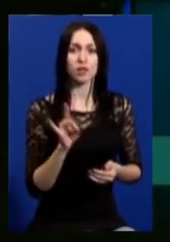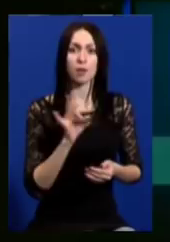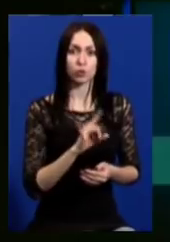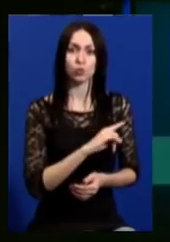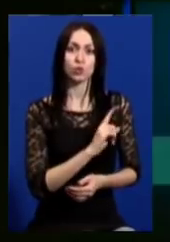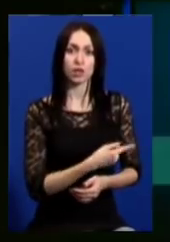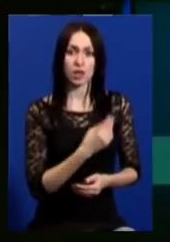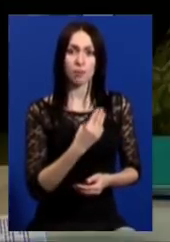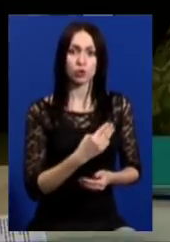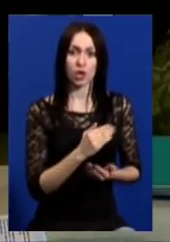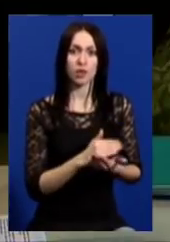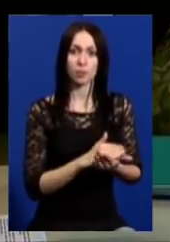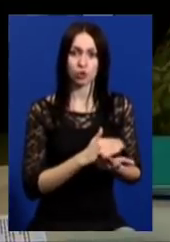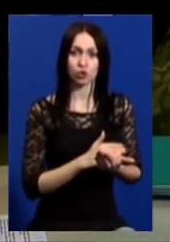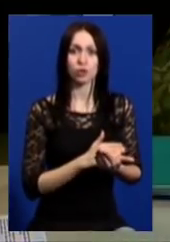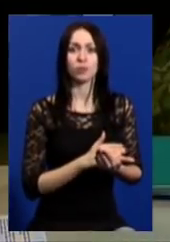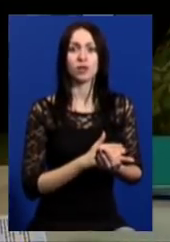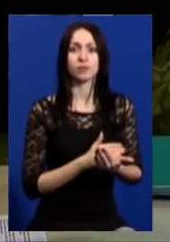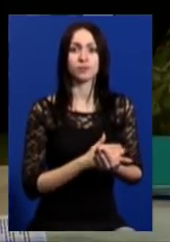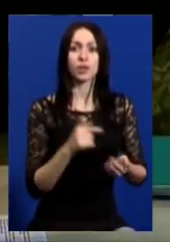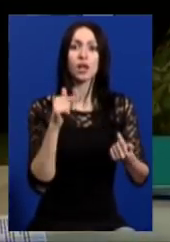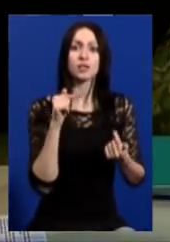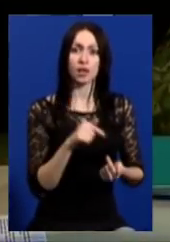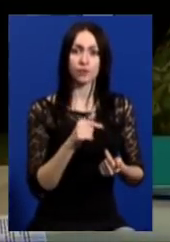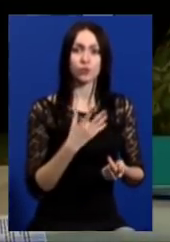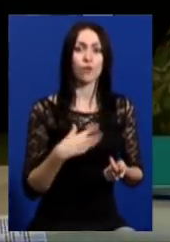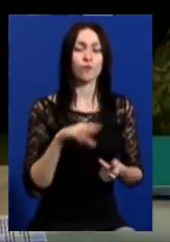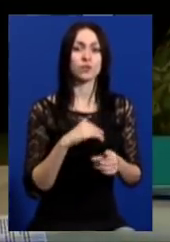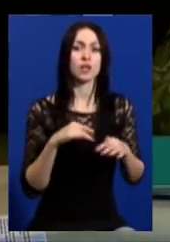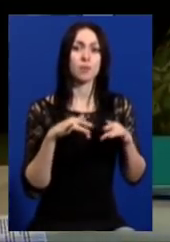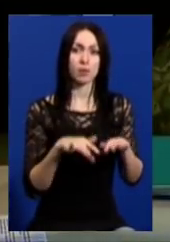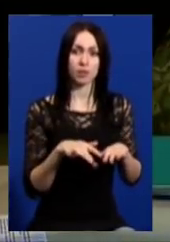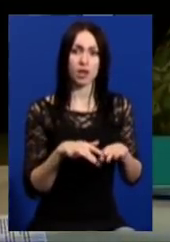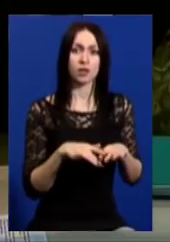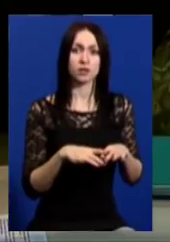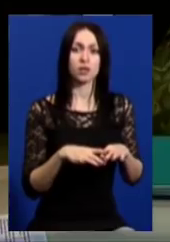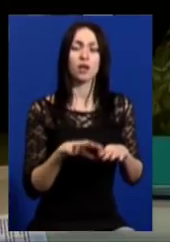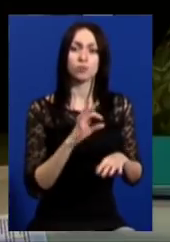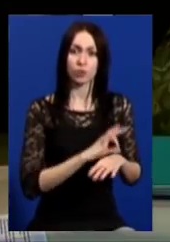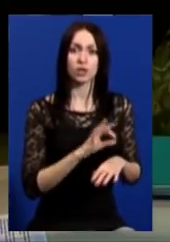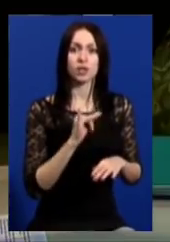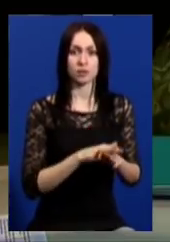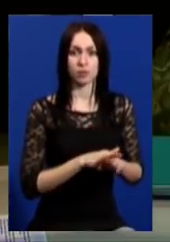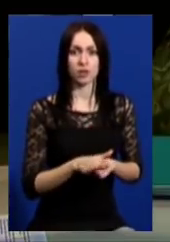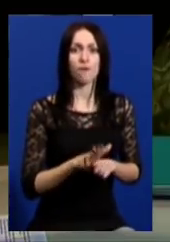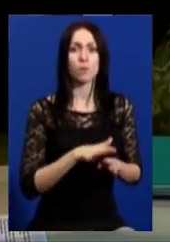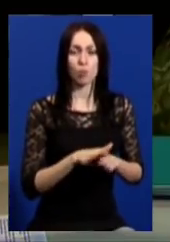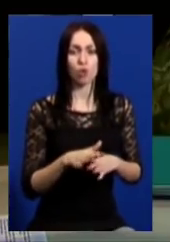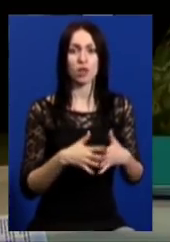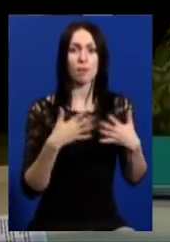посиленому штатному режимі. Відповідно, всі заходи вживаємо і виконуємо в повному